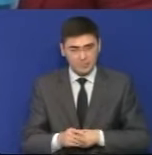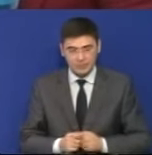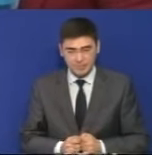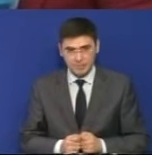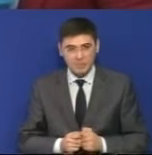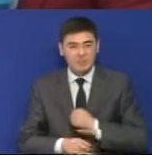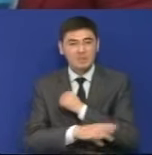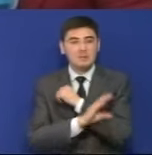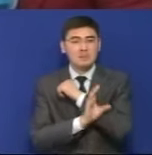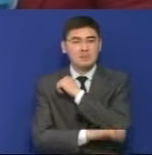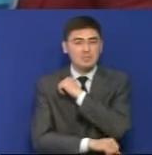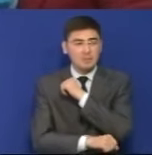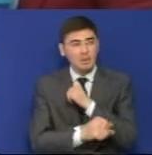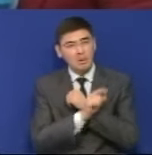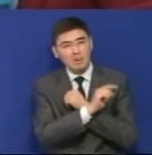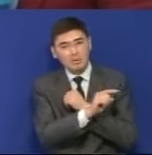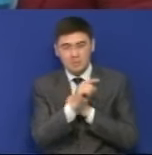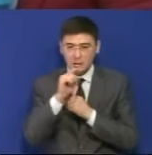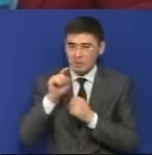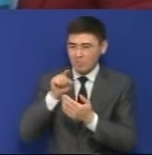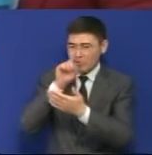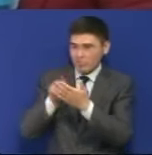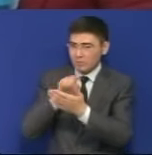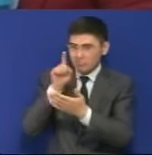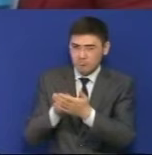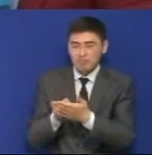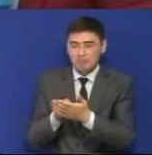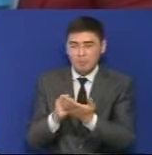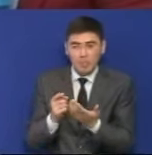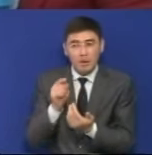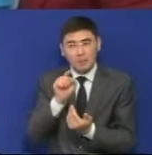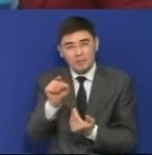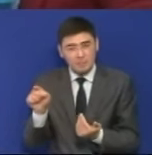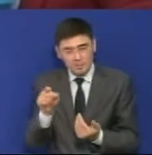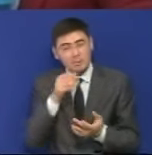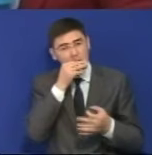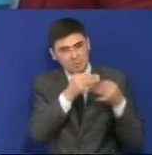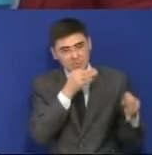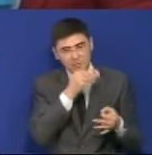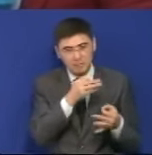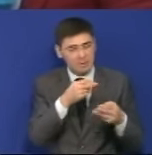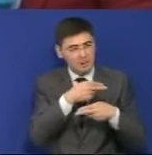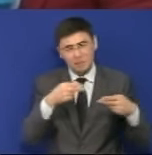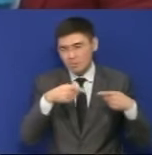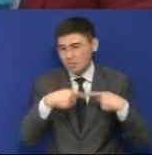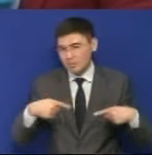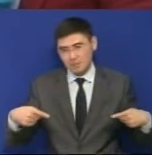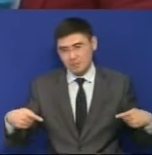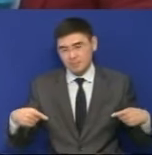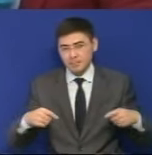смог задать интересующие свои вопросы лично. Специалисты ответили на различные темы. Организаторы отмечают, что такие